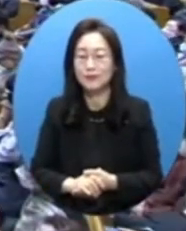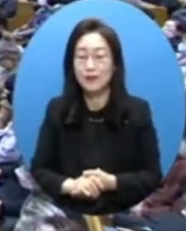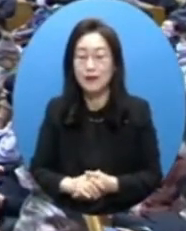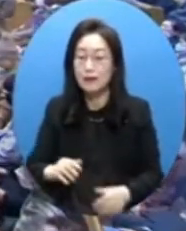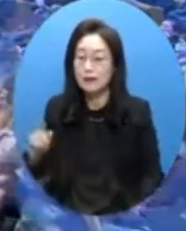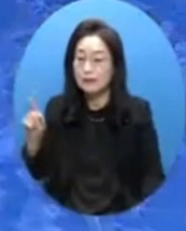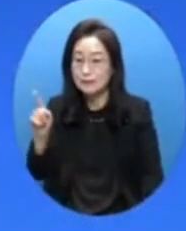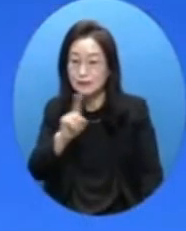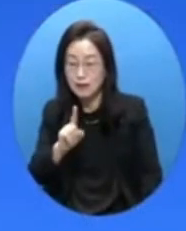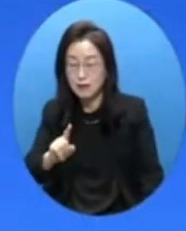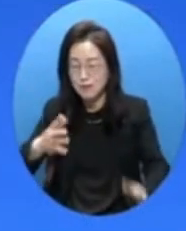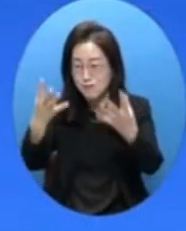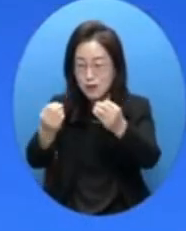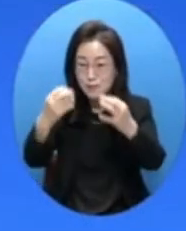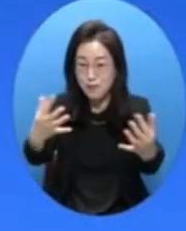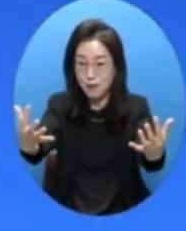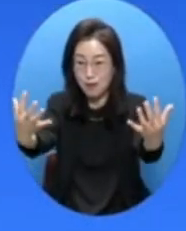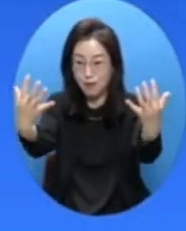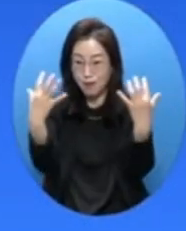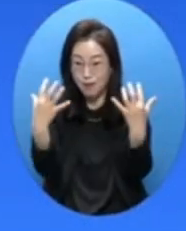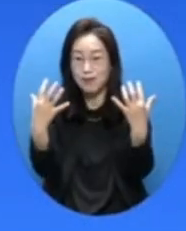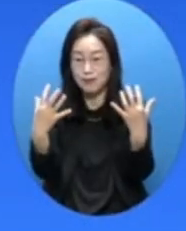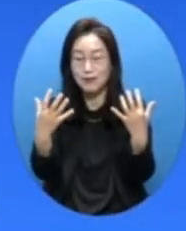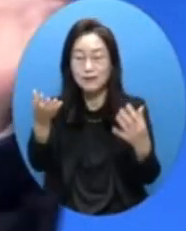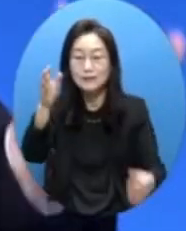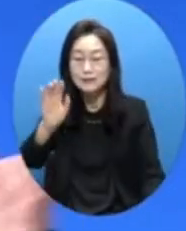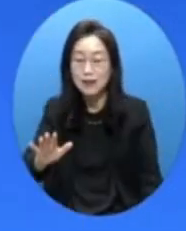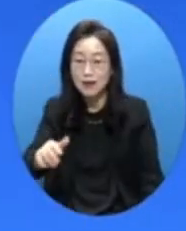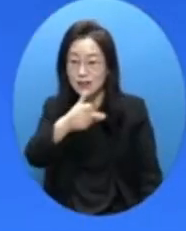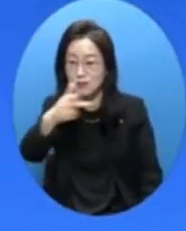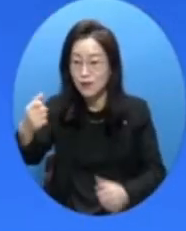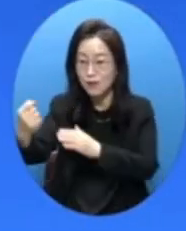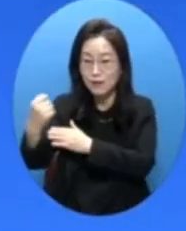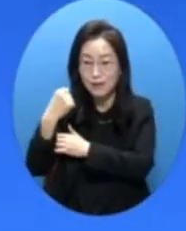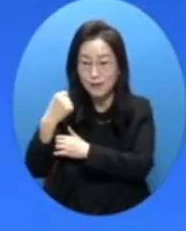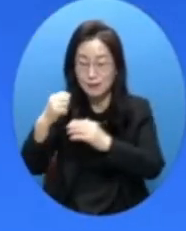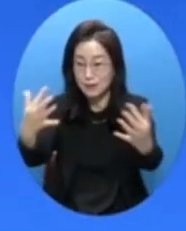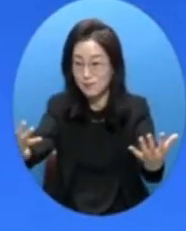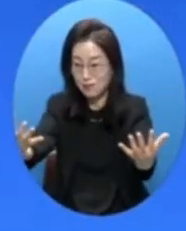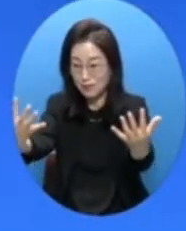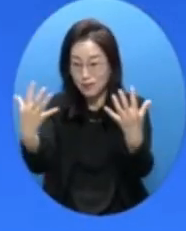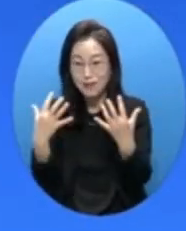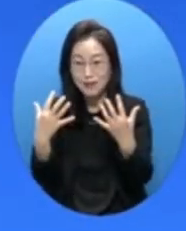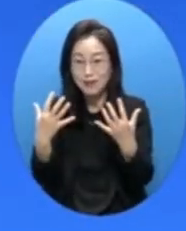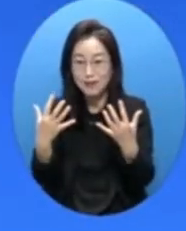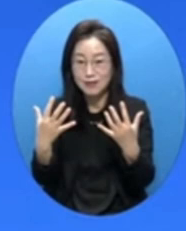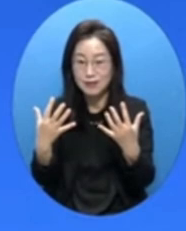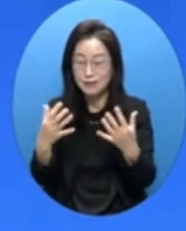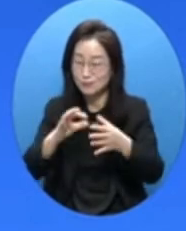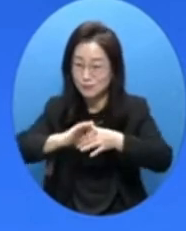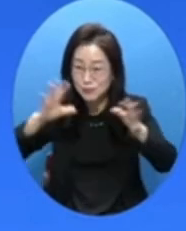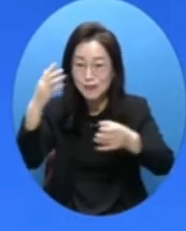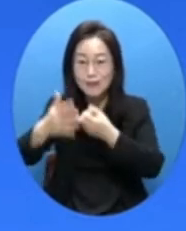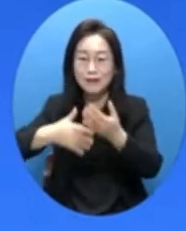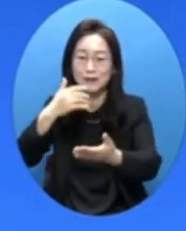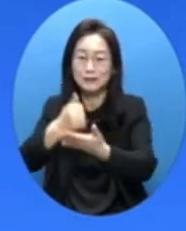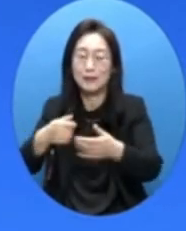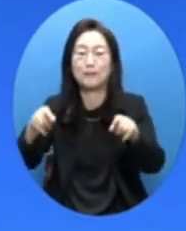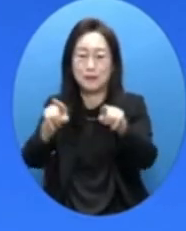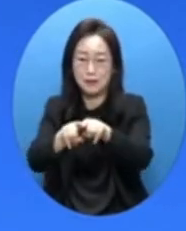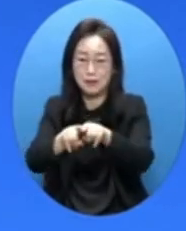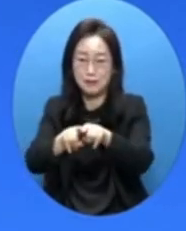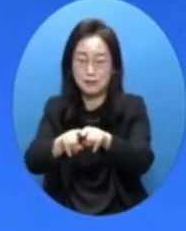아무리 수많은 대적이 우리 앞에 진치고 있다고 할지라도 크고 강한 대적이 진치고 있다고 할지라도 하나님이 함께 하셔서